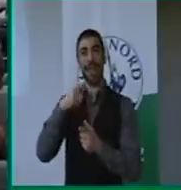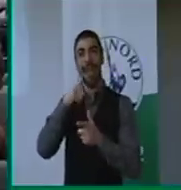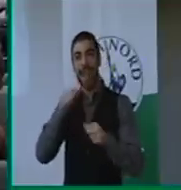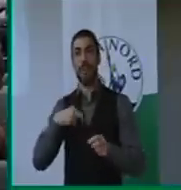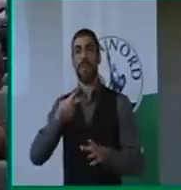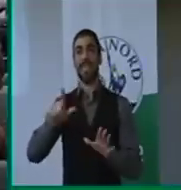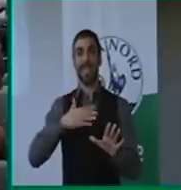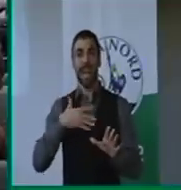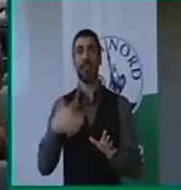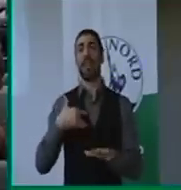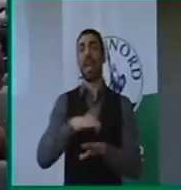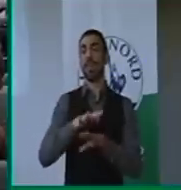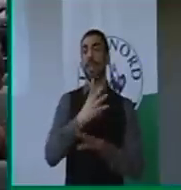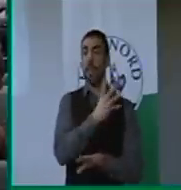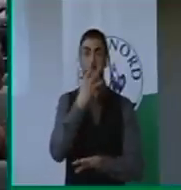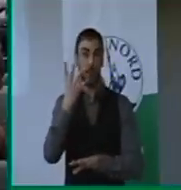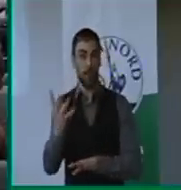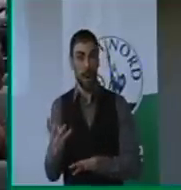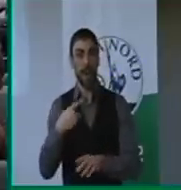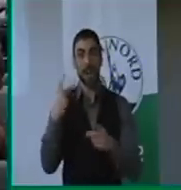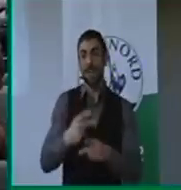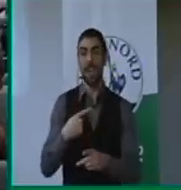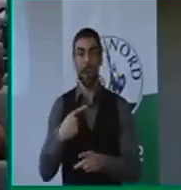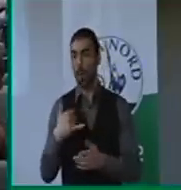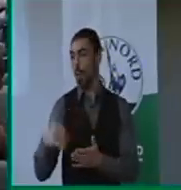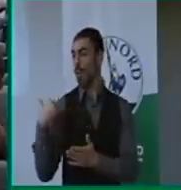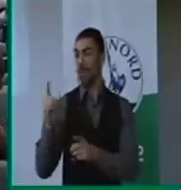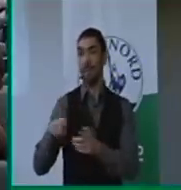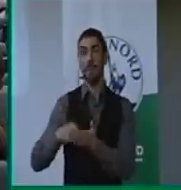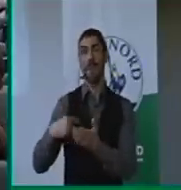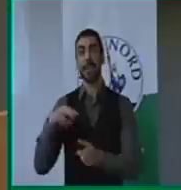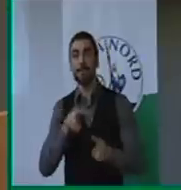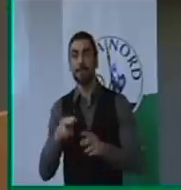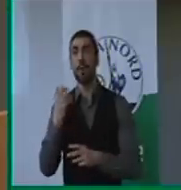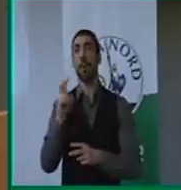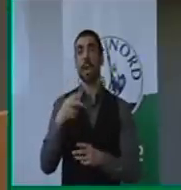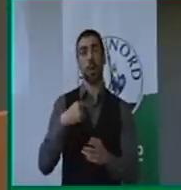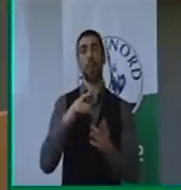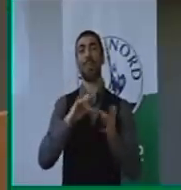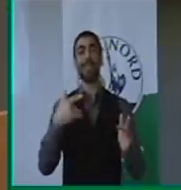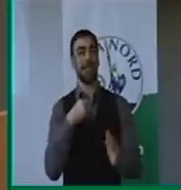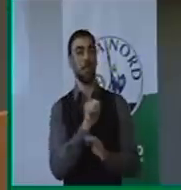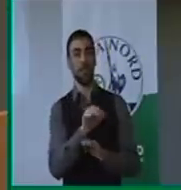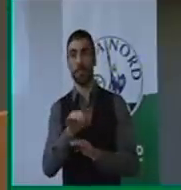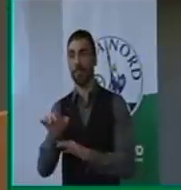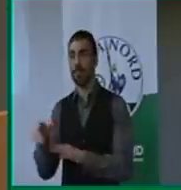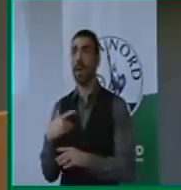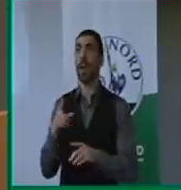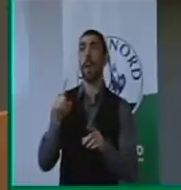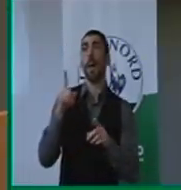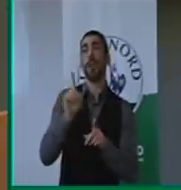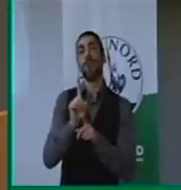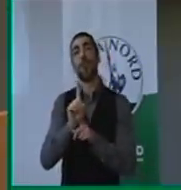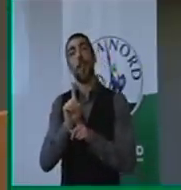lavorativa di 4 anni e ho tentato in questi ultimi mesi di piazzare un po' i miei curriculum su vari siti per cercare Appunto una nuova